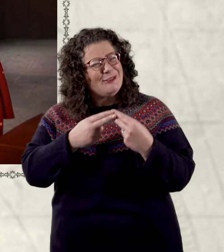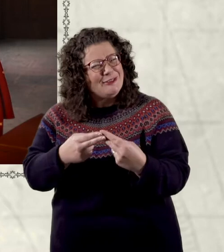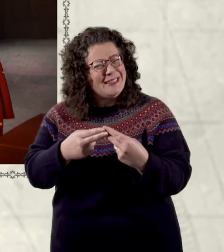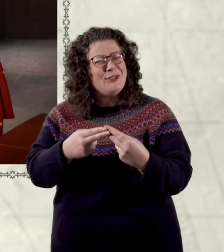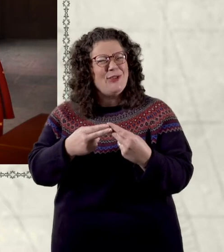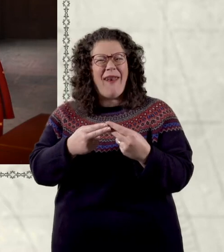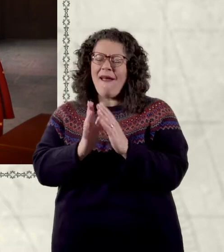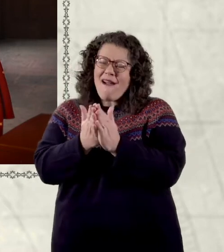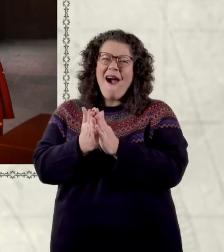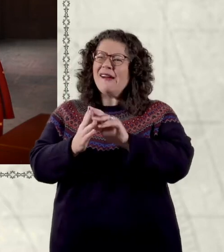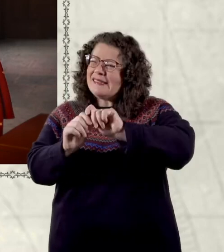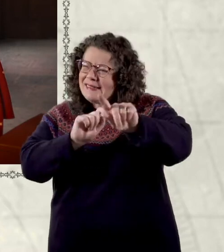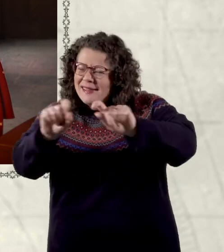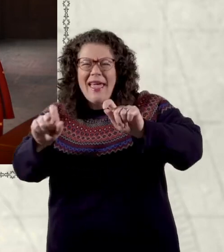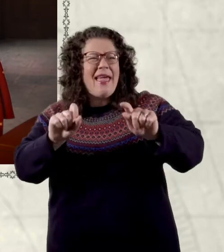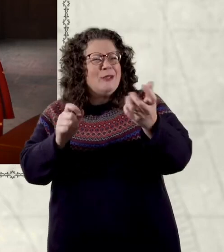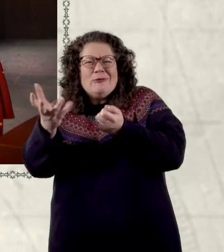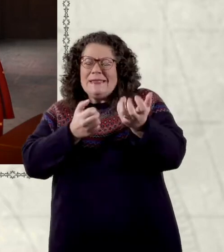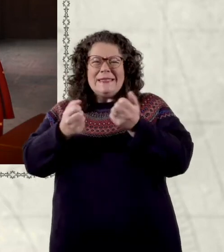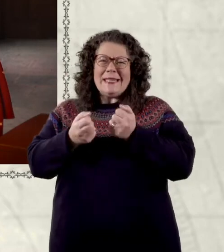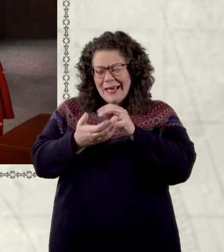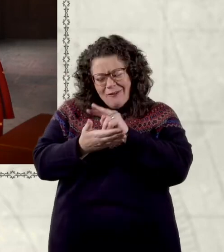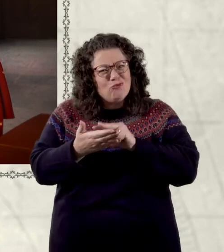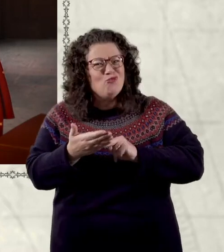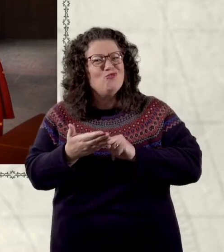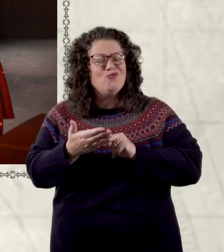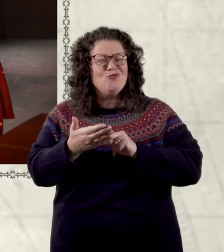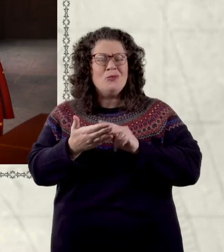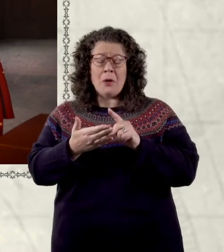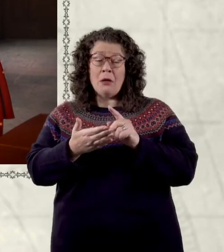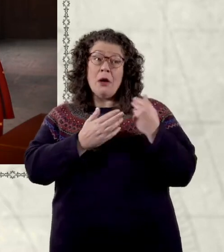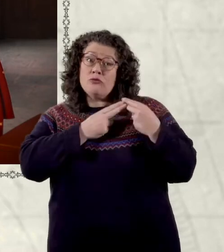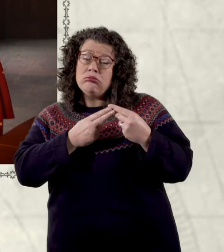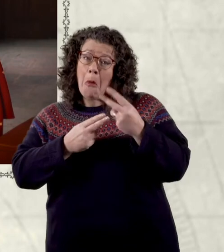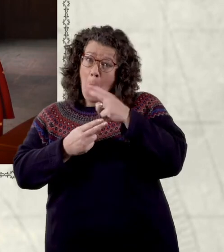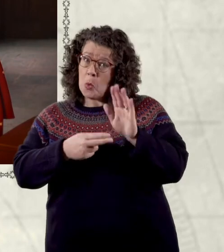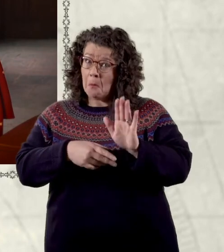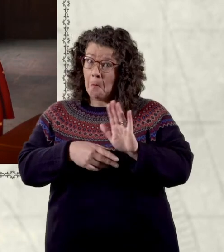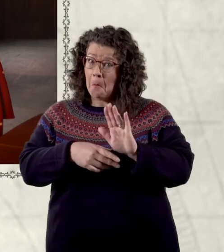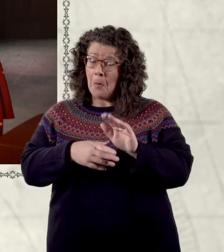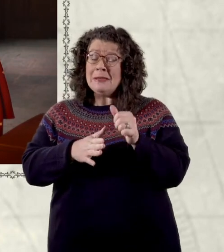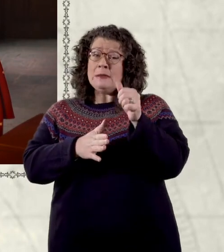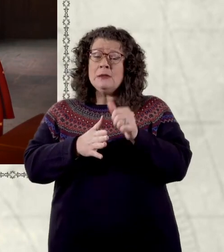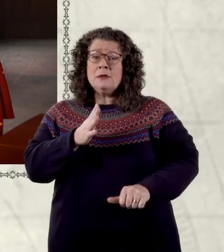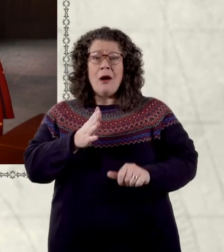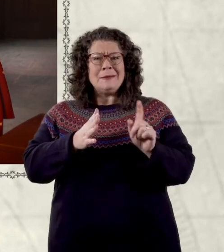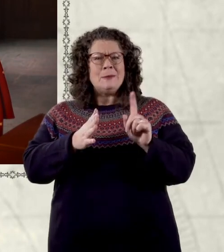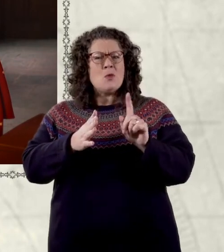Draddodiad hyfryd yn dwi. Danfon a derbyn cardiau. A dwi ddim yn draddodiad mor hen â ni